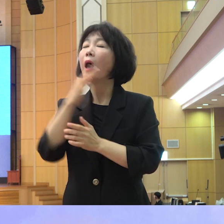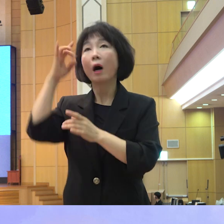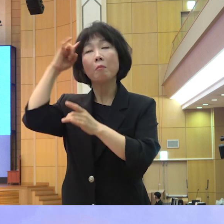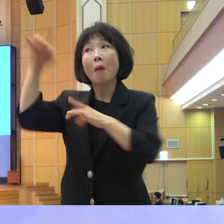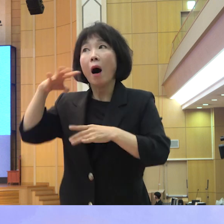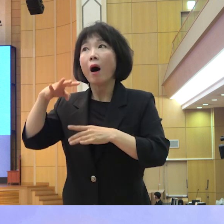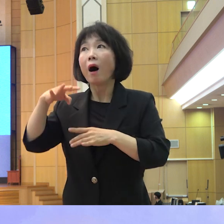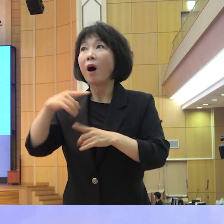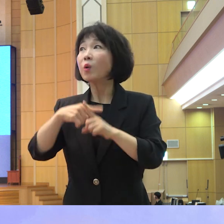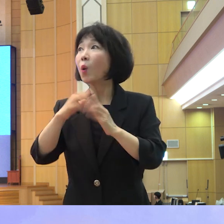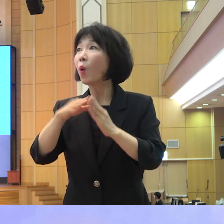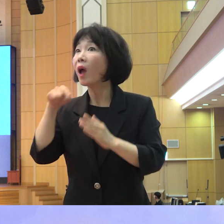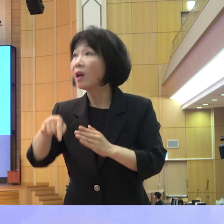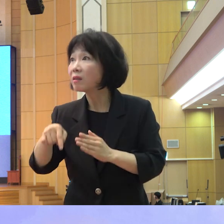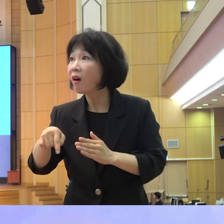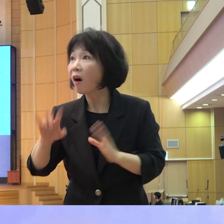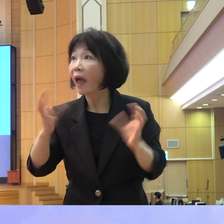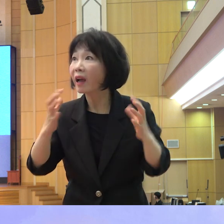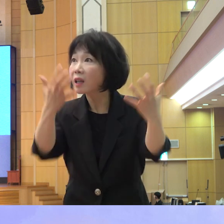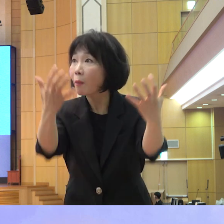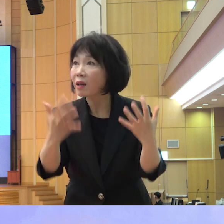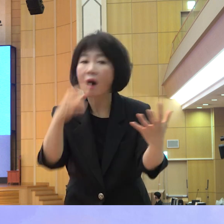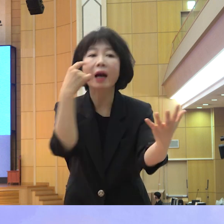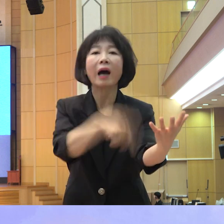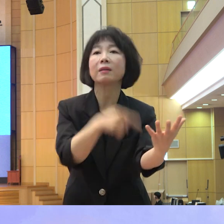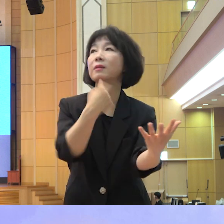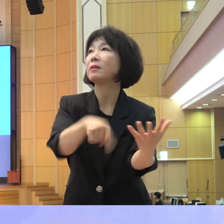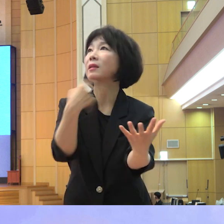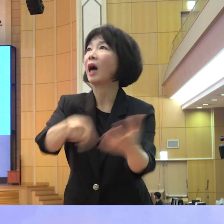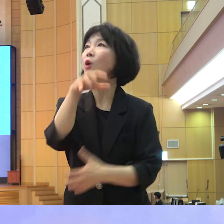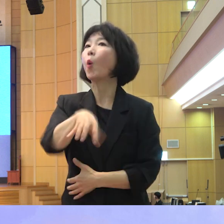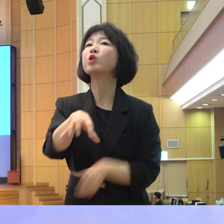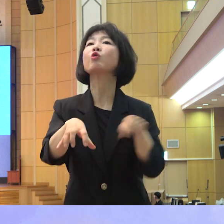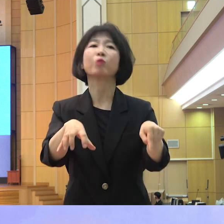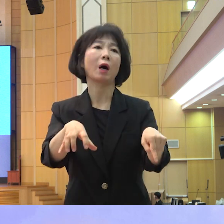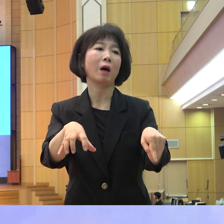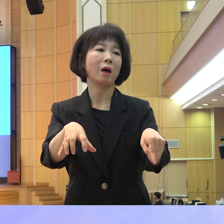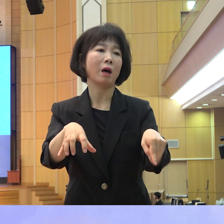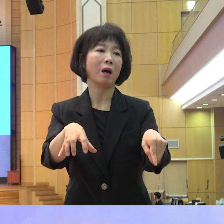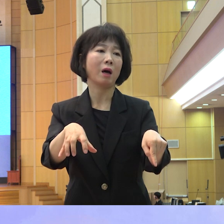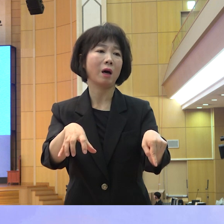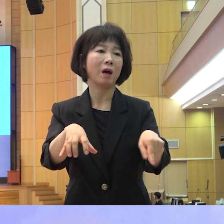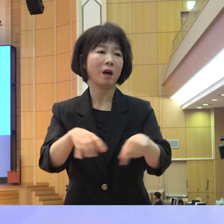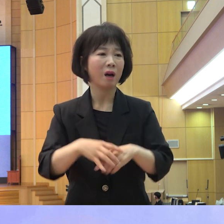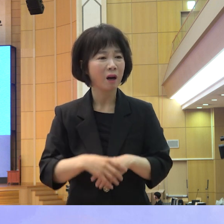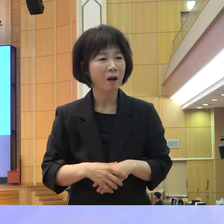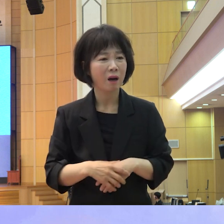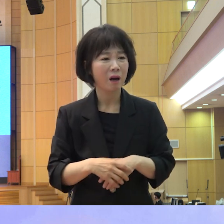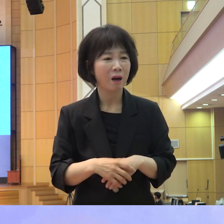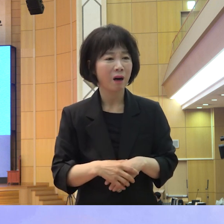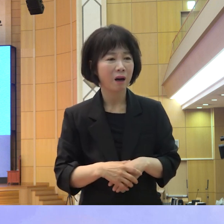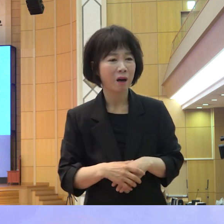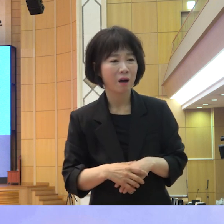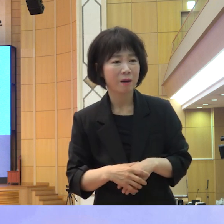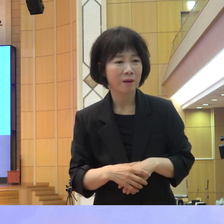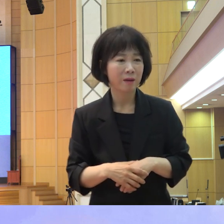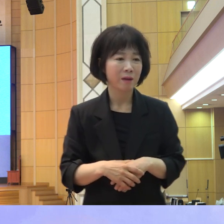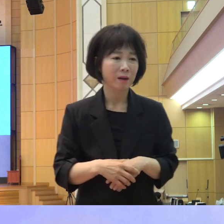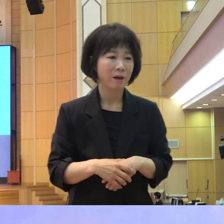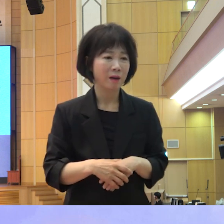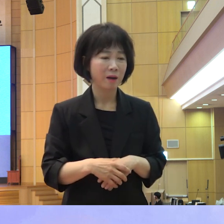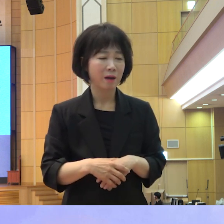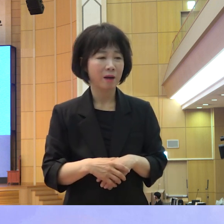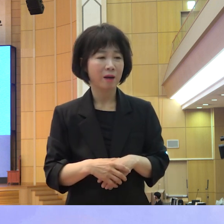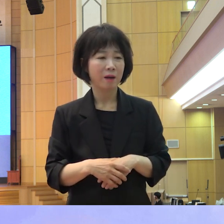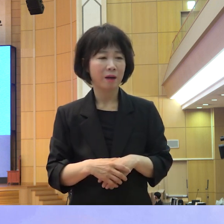곳이지, 어린아이들을 교육하는 곳이지, 아이들이 당장은 섭섭하고 당장은 그렇게 좋지 않을